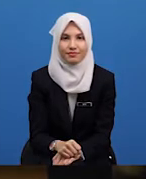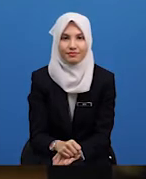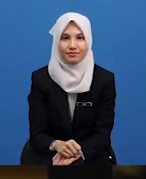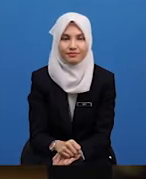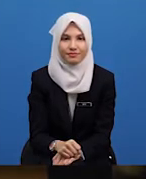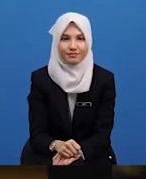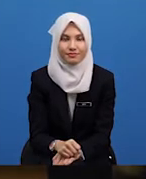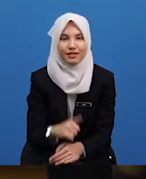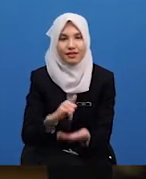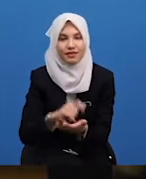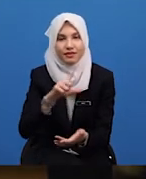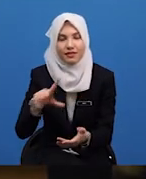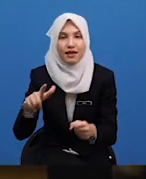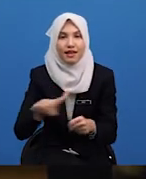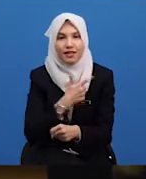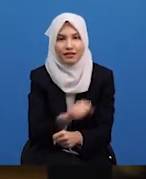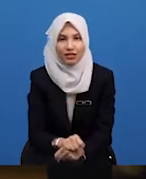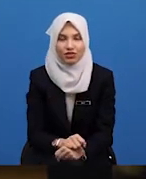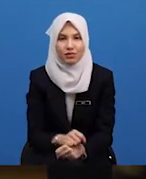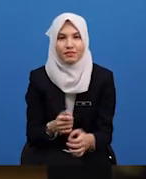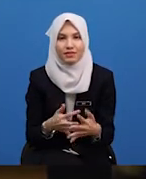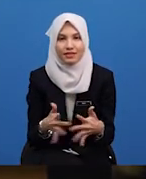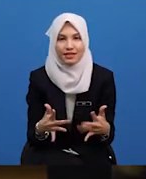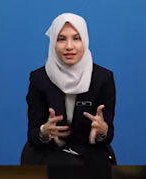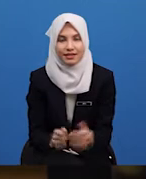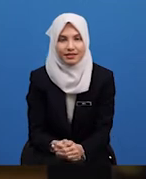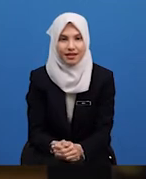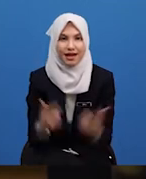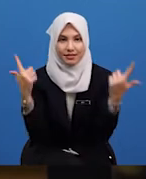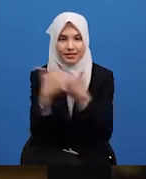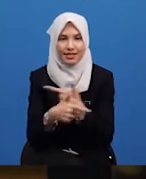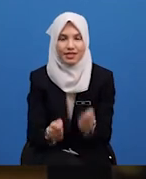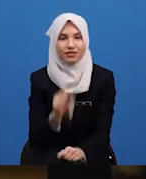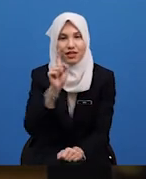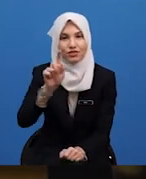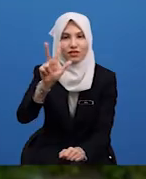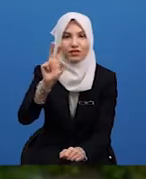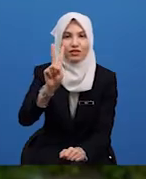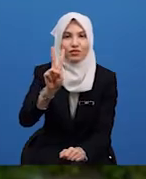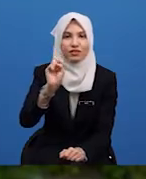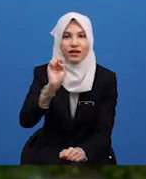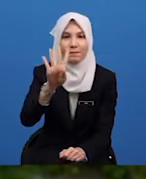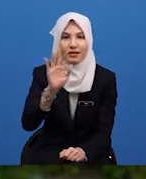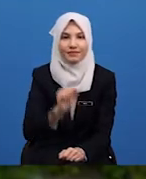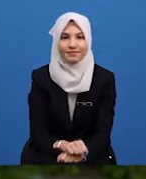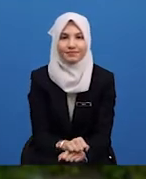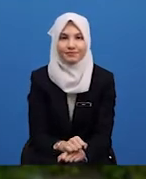Itulah latihan yang lengkap untuk penjarian silang not 1, 3, 2 dan 4.